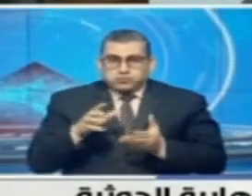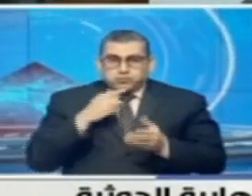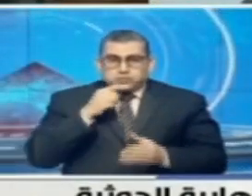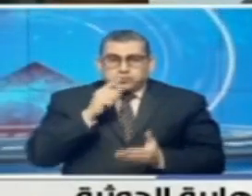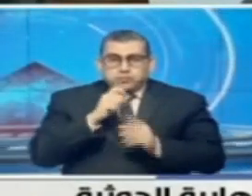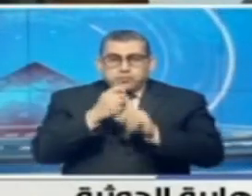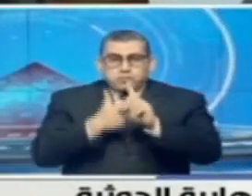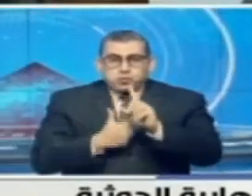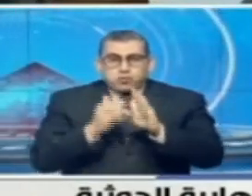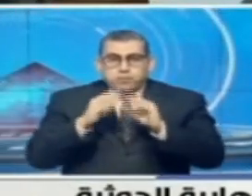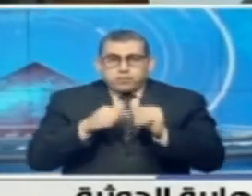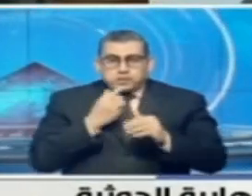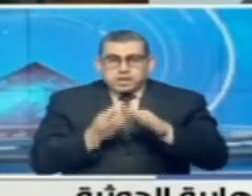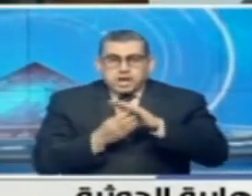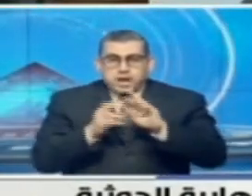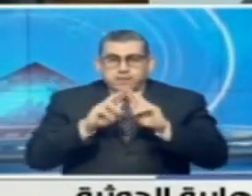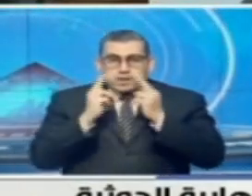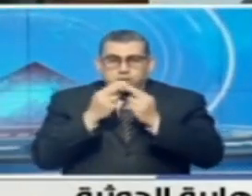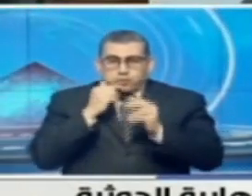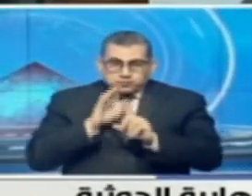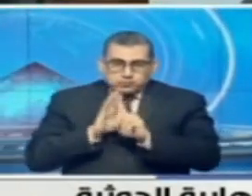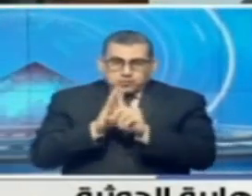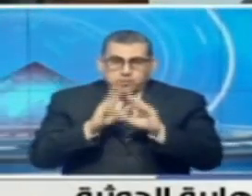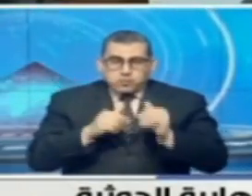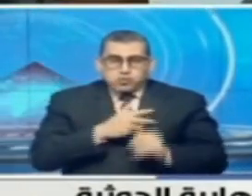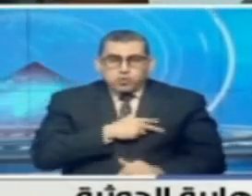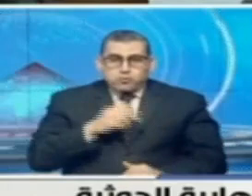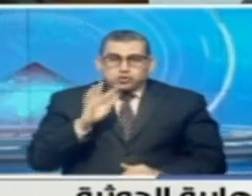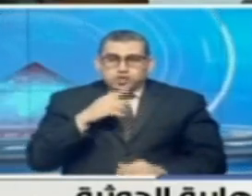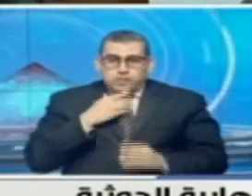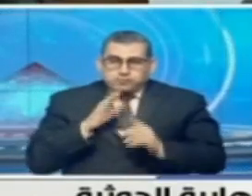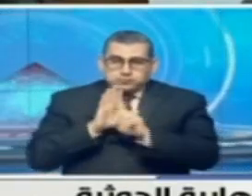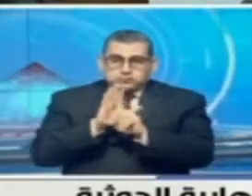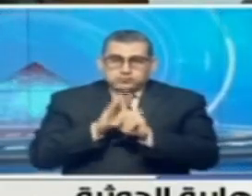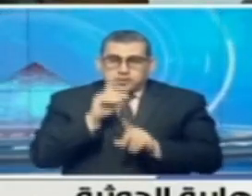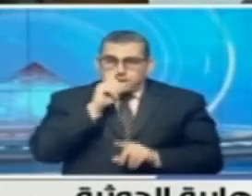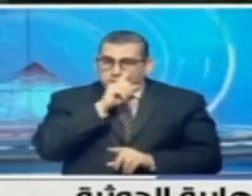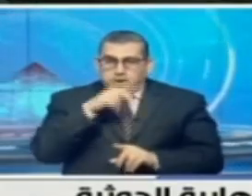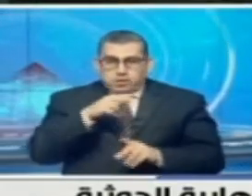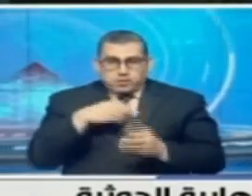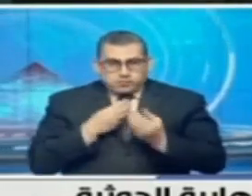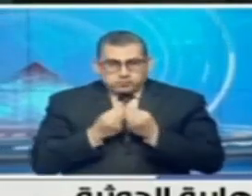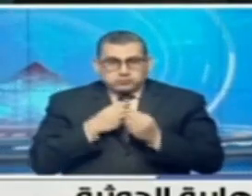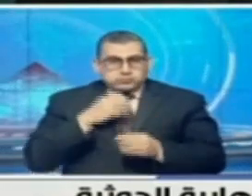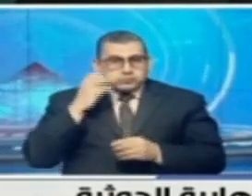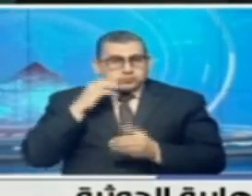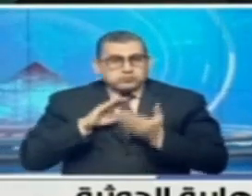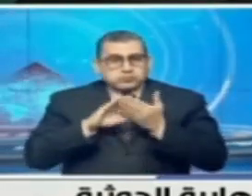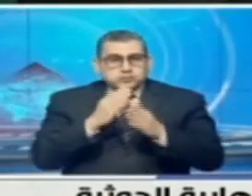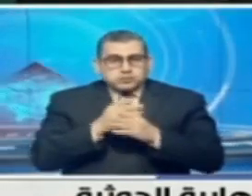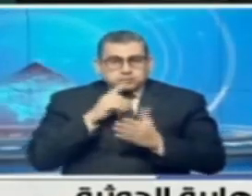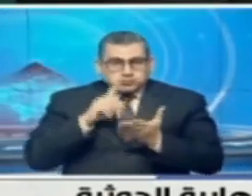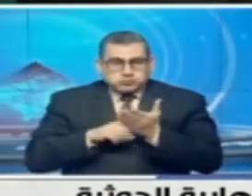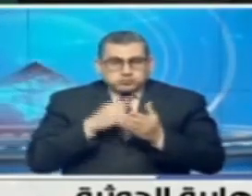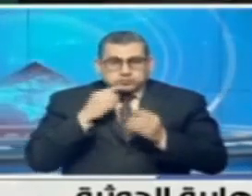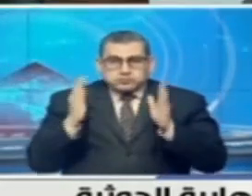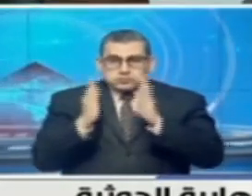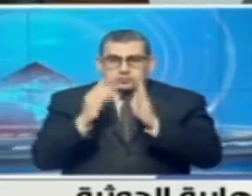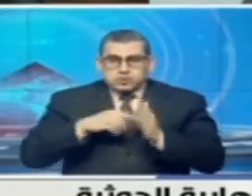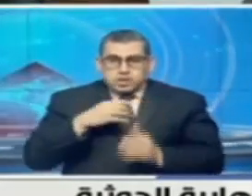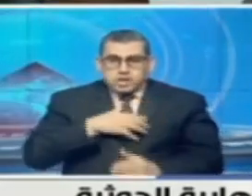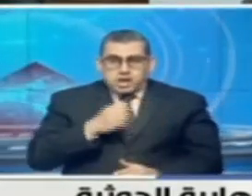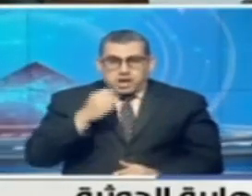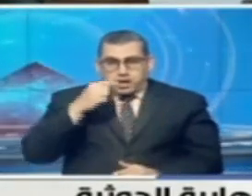مندوب مصر لدى جامعة الدول العربية تضامن مصر حكومة وشعبا مع دولة الإمارات العربية في مواجهة الحادث الإرهابي الغاشم.